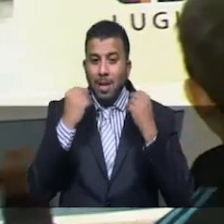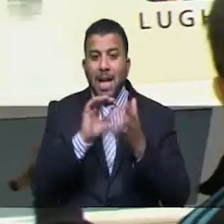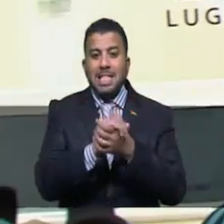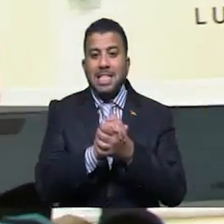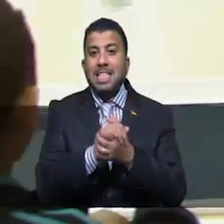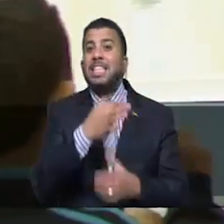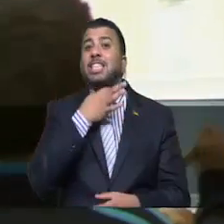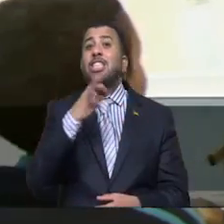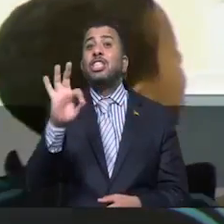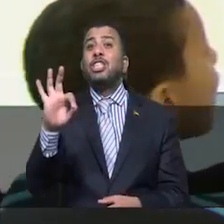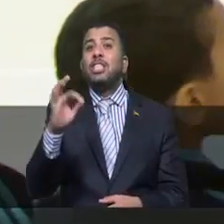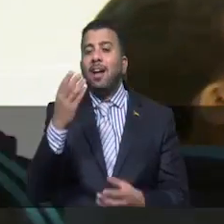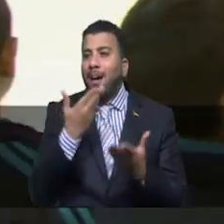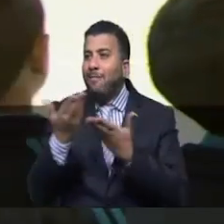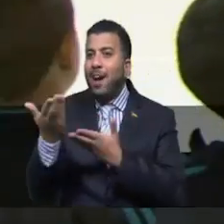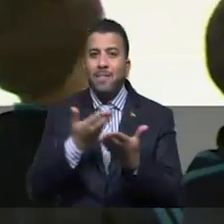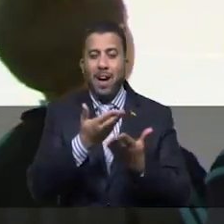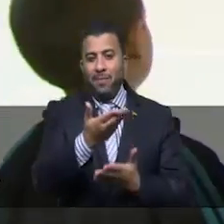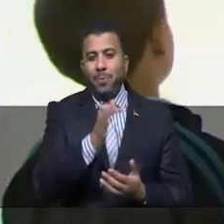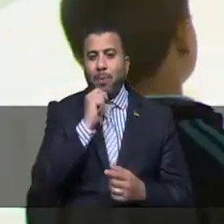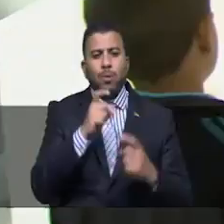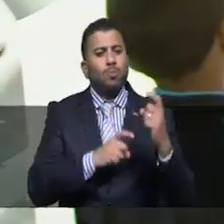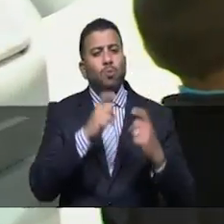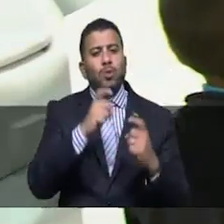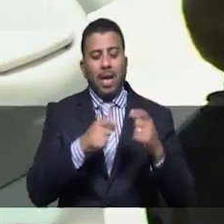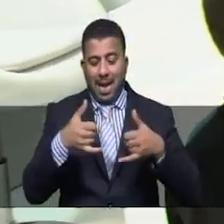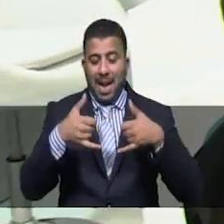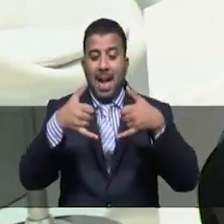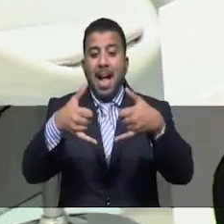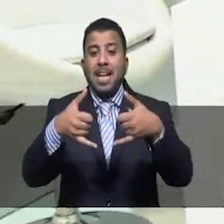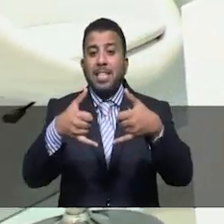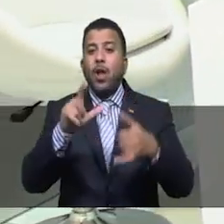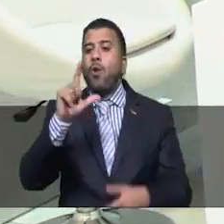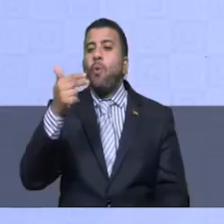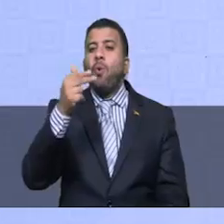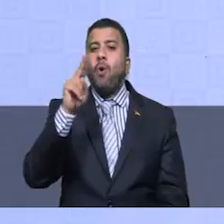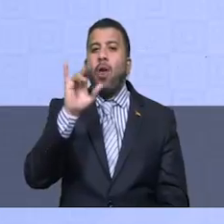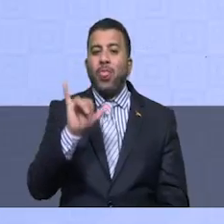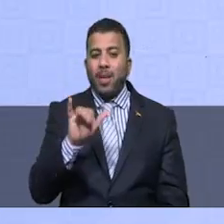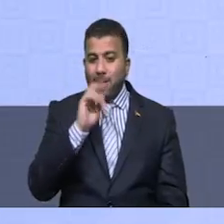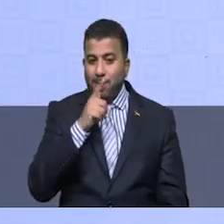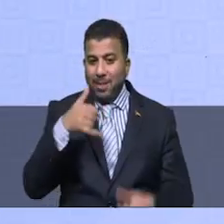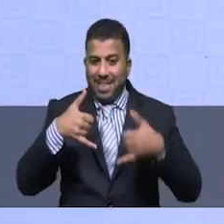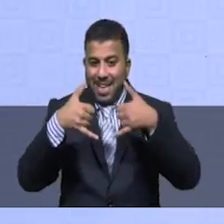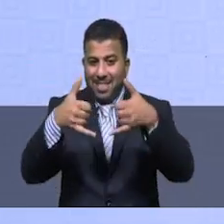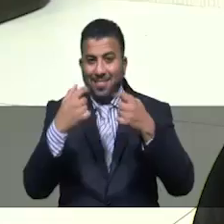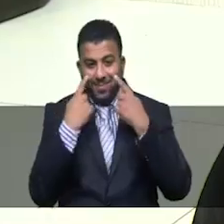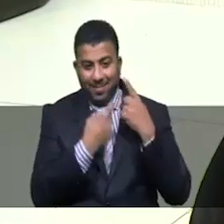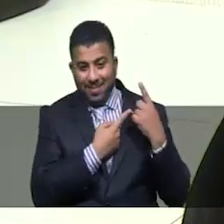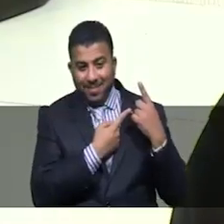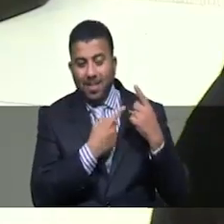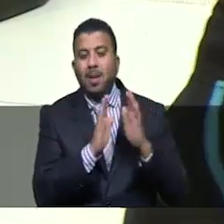أصدقاء جدد. مسابقة كأس لغتي ومشاركتها في معرض الشارقة الدولي